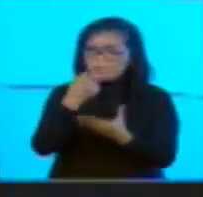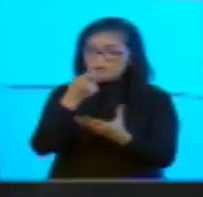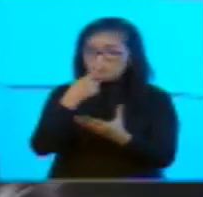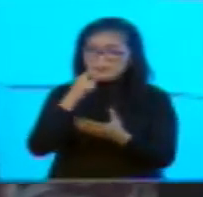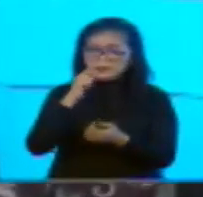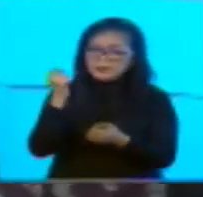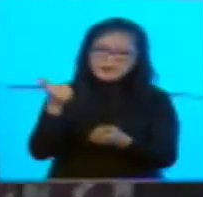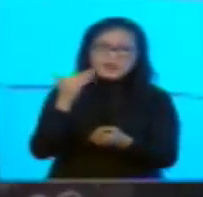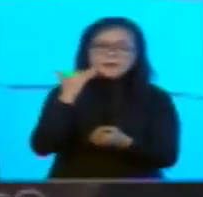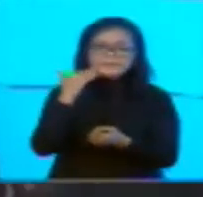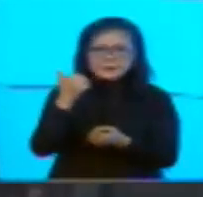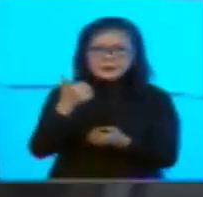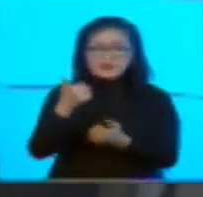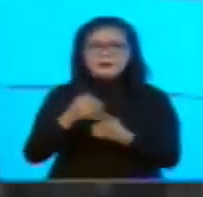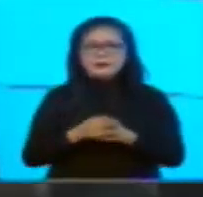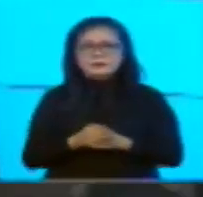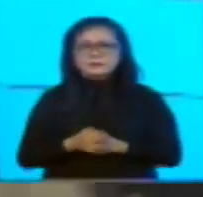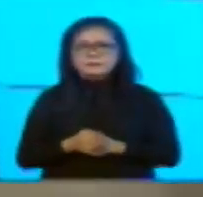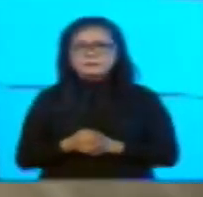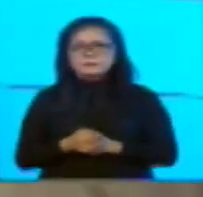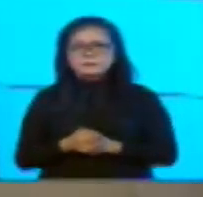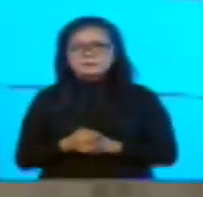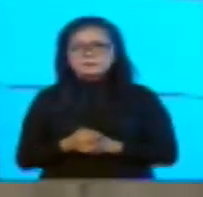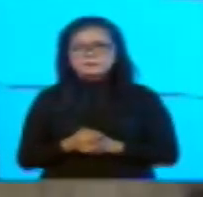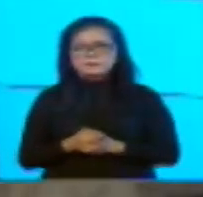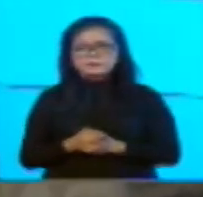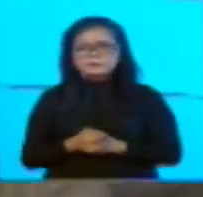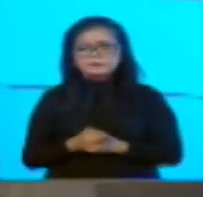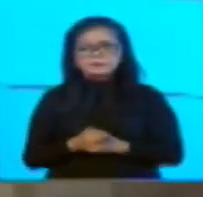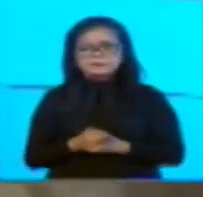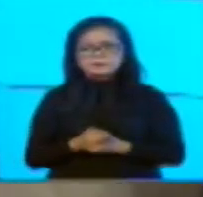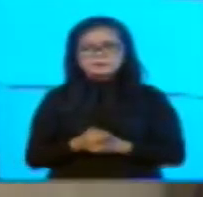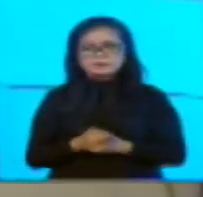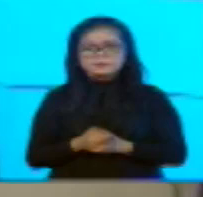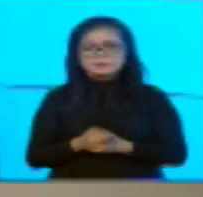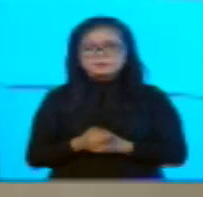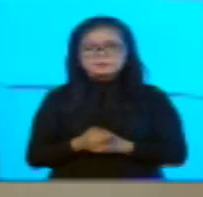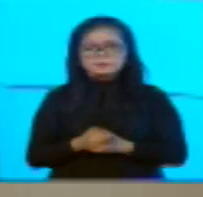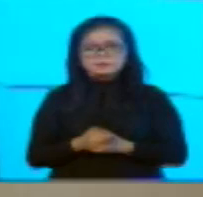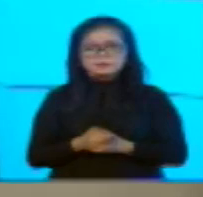Dari Jakarta, Tim Liputan iNews melaporkan.